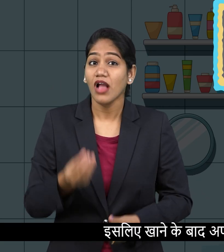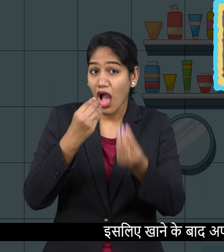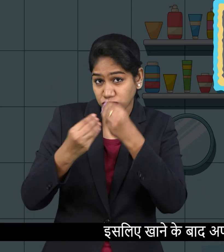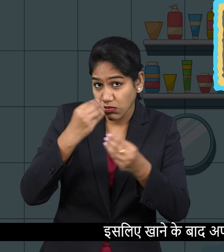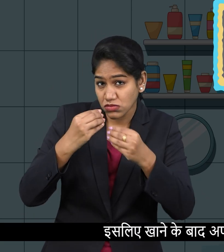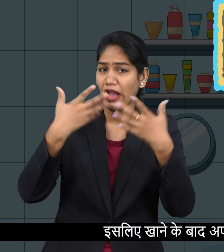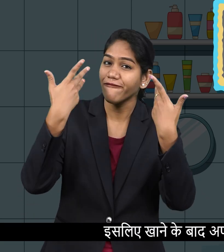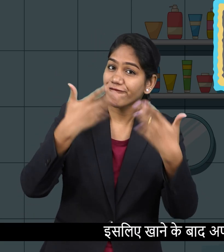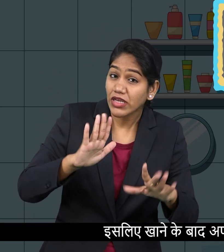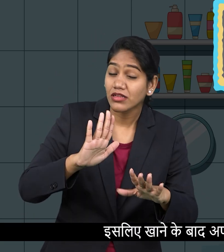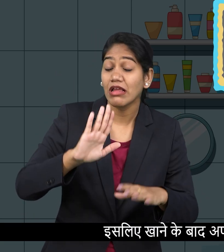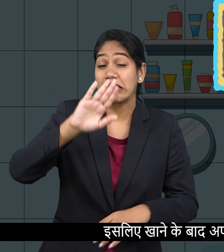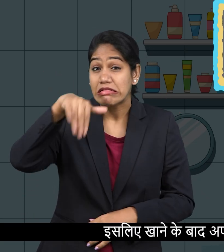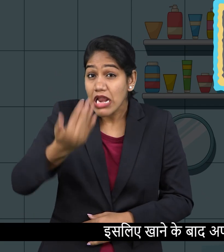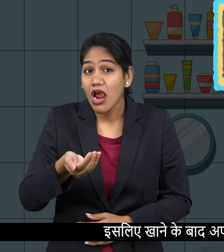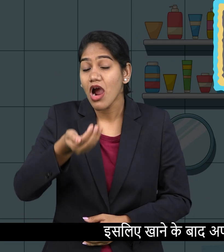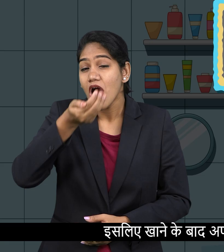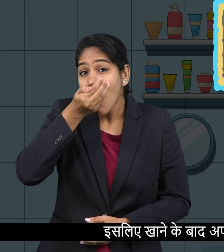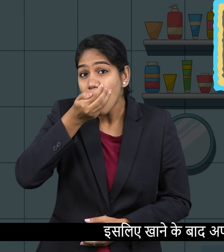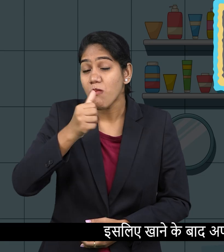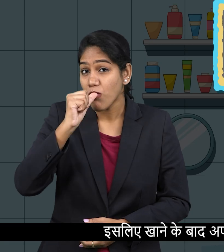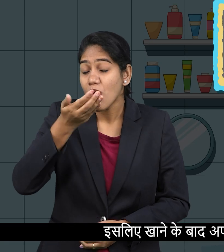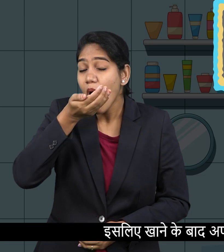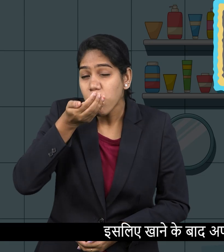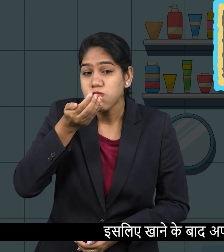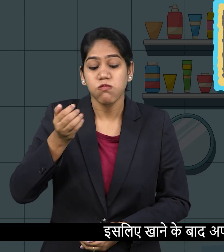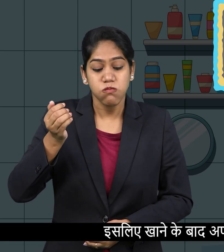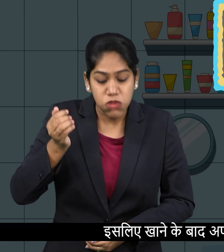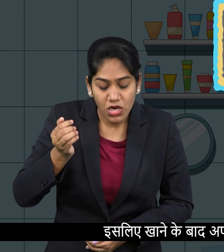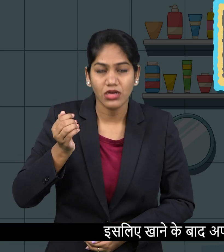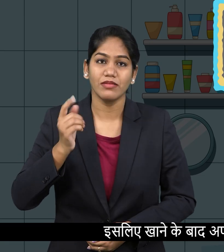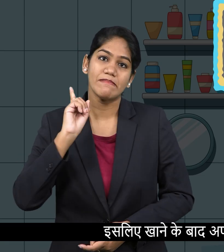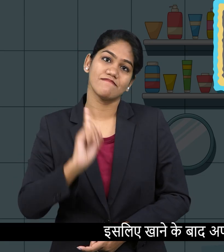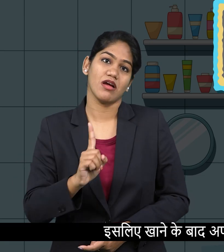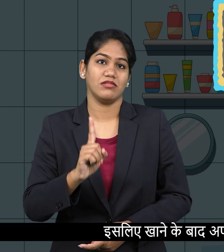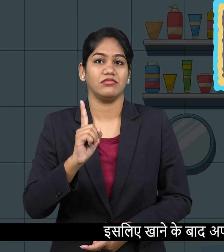इसलिए खाने के बाद अपने मुंह को पानी से धोना बहुत जरूरी है।